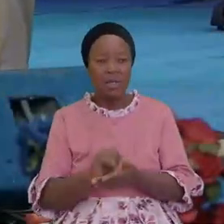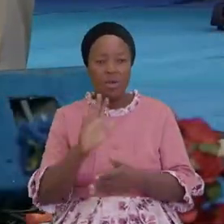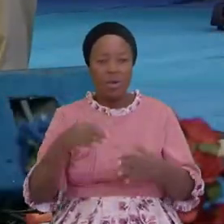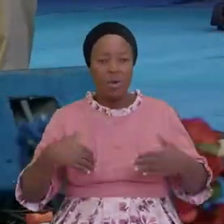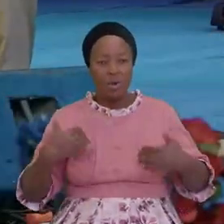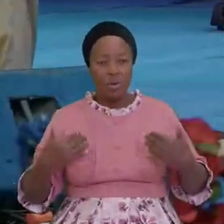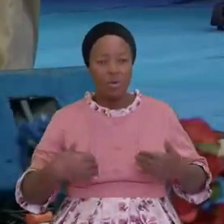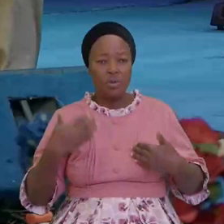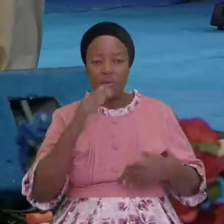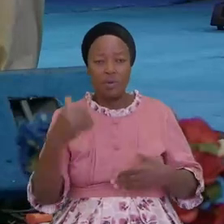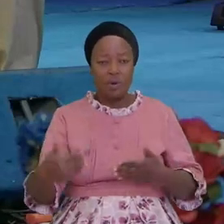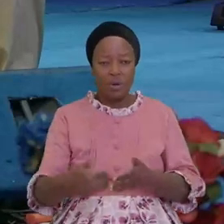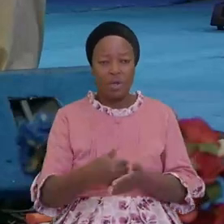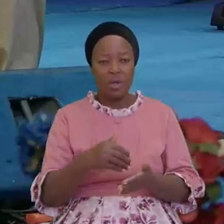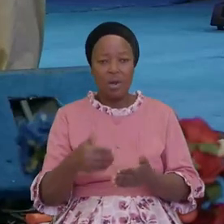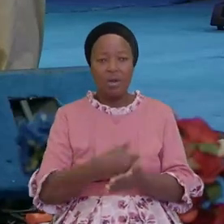vie.